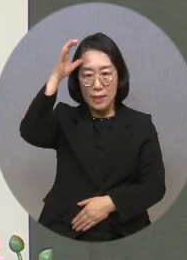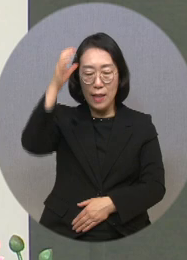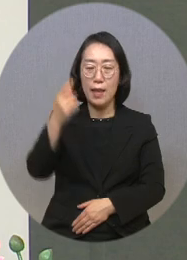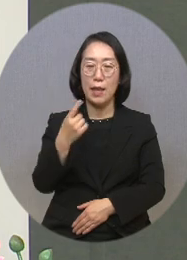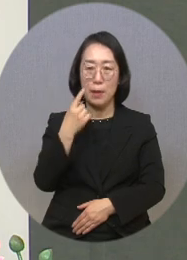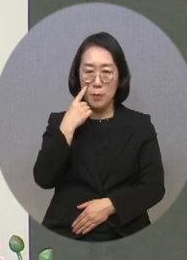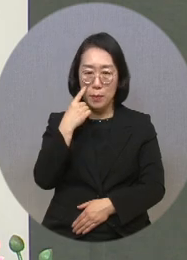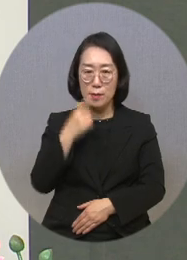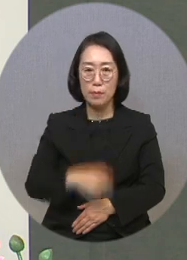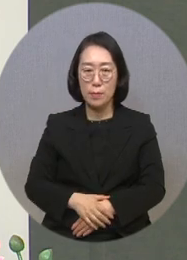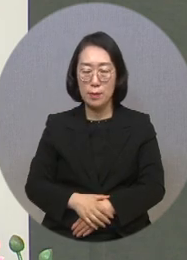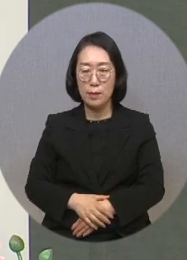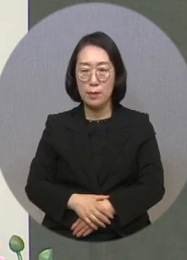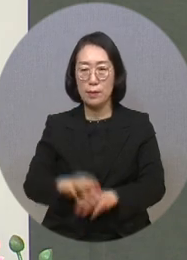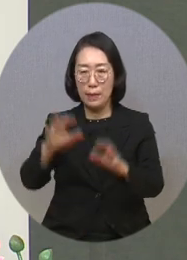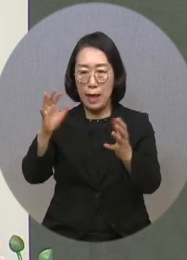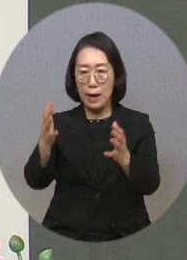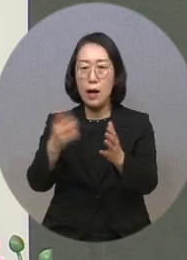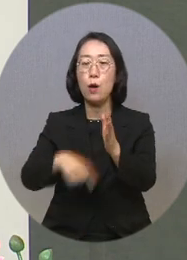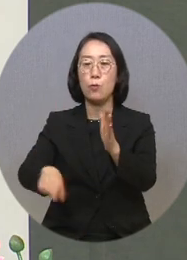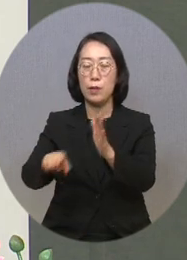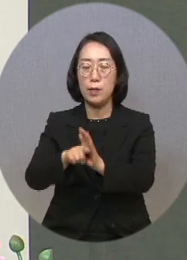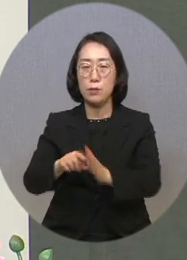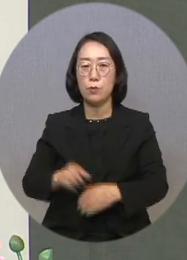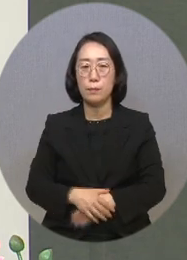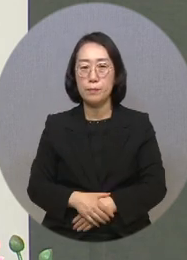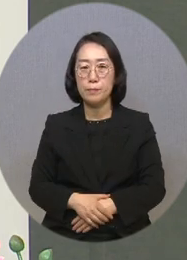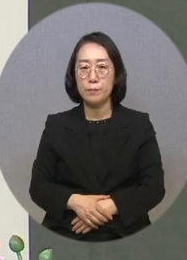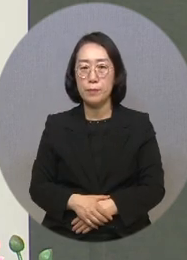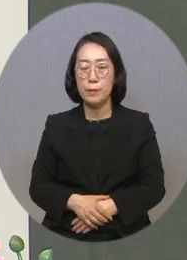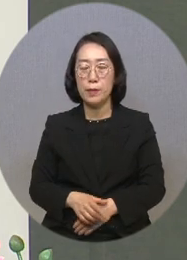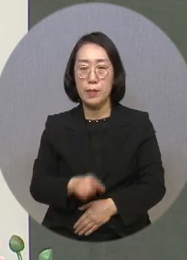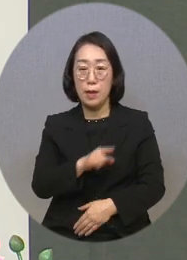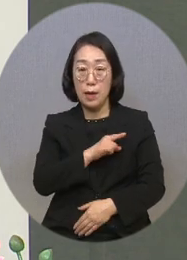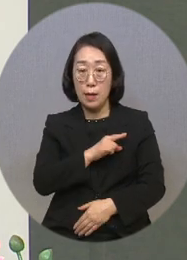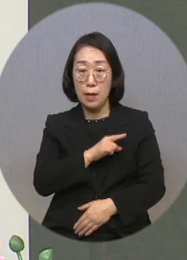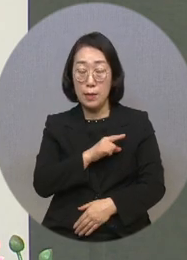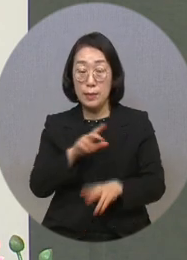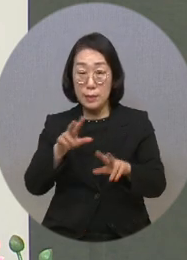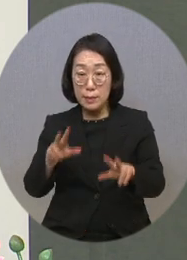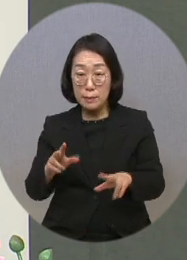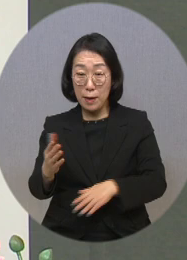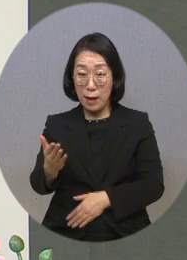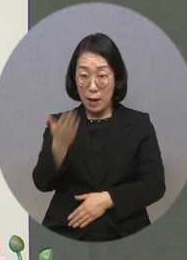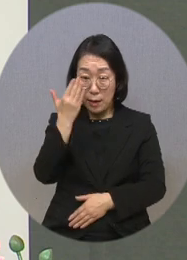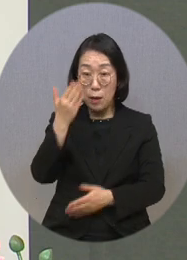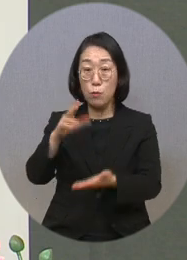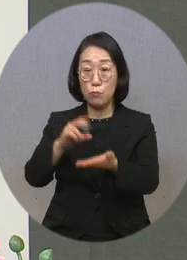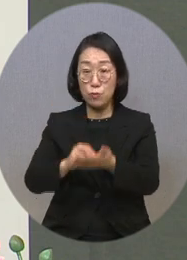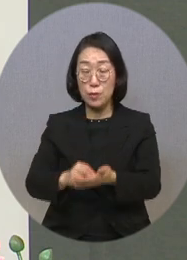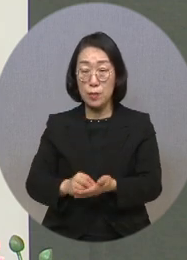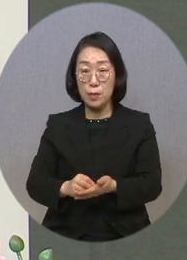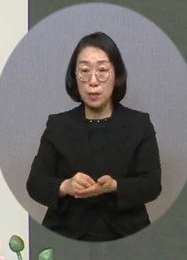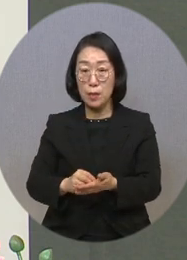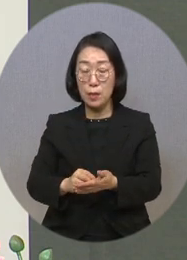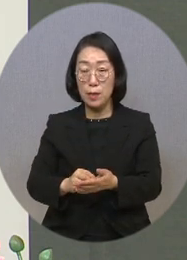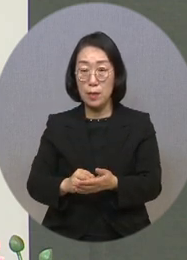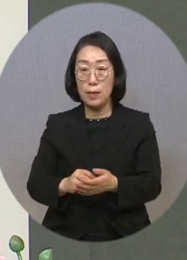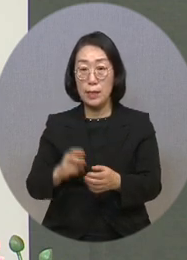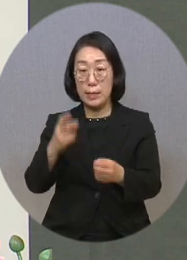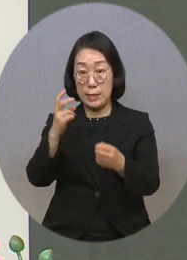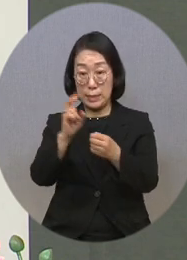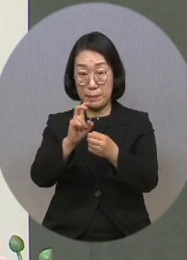네. 국군을 위해서니까. 네. 지금 가장 시급한 것이 현재 제20대 대통령